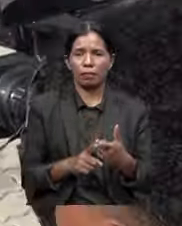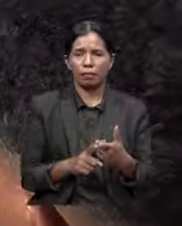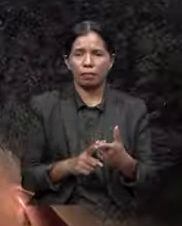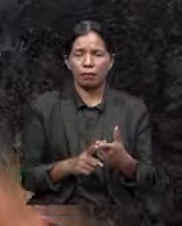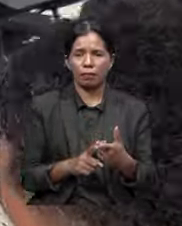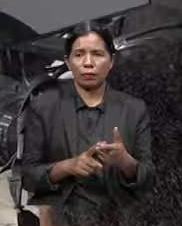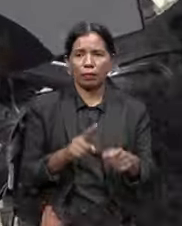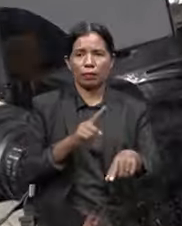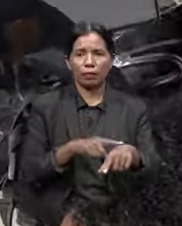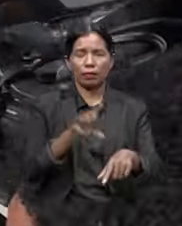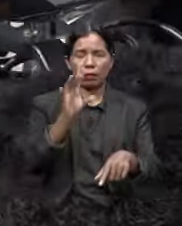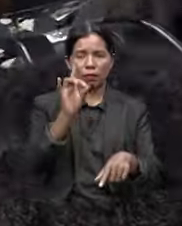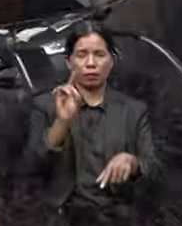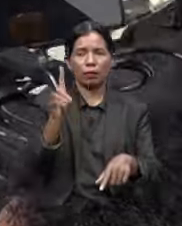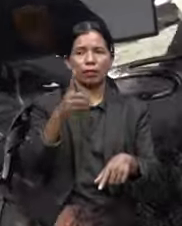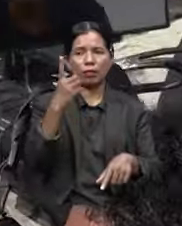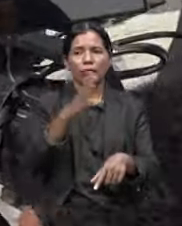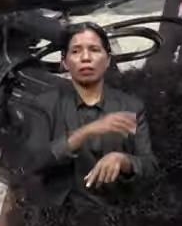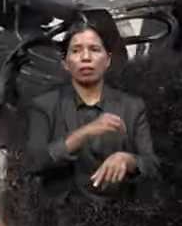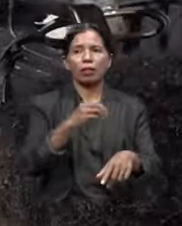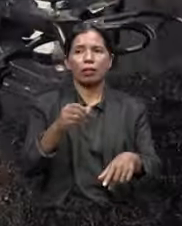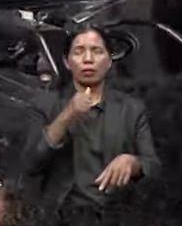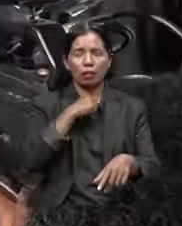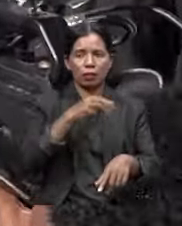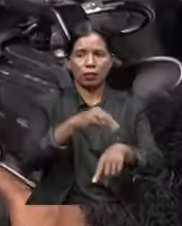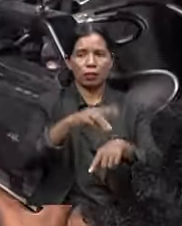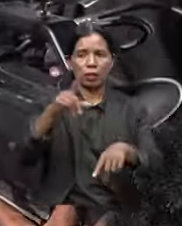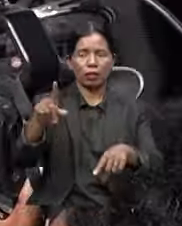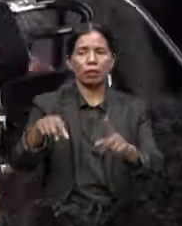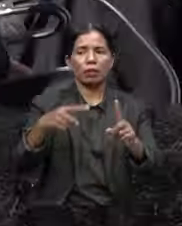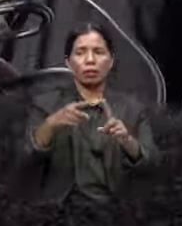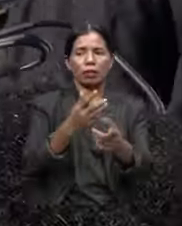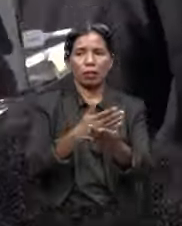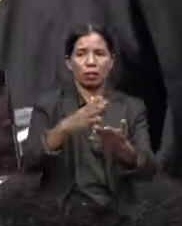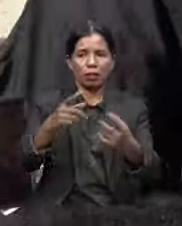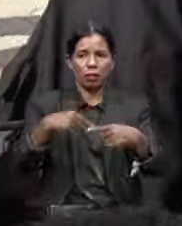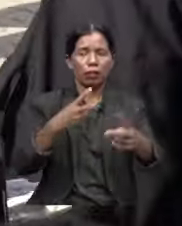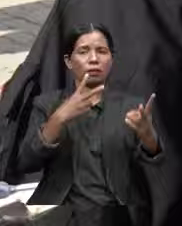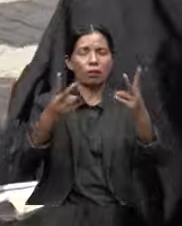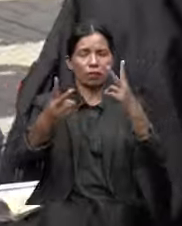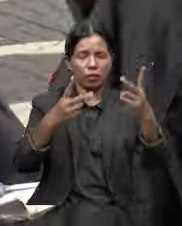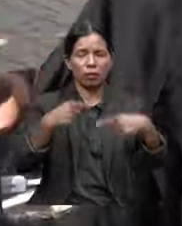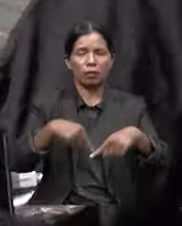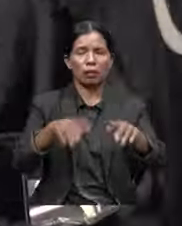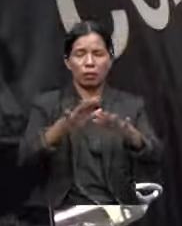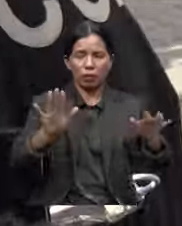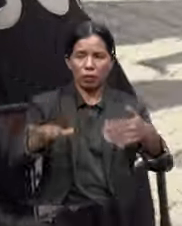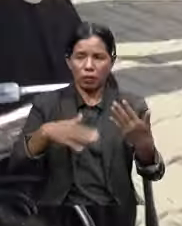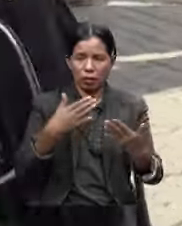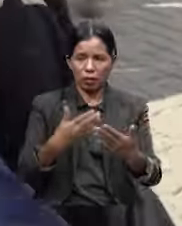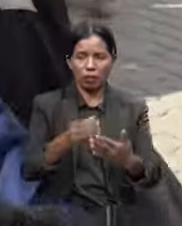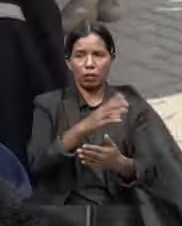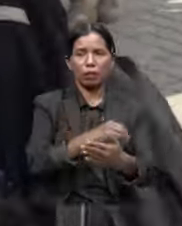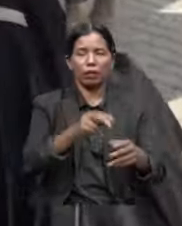iha tuku valudader iha portang nunciatura apostolika motayel wang hira suasan tidade atu halo visita apostolika balabarik sira hone